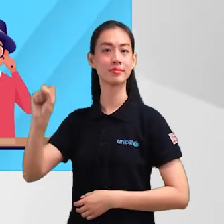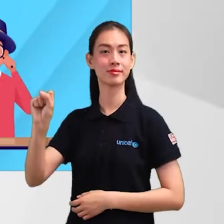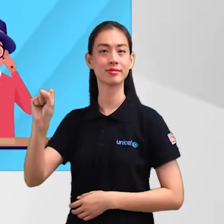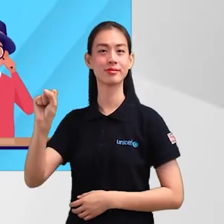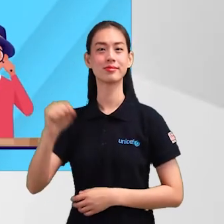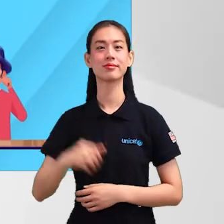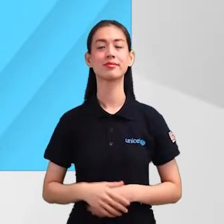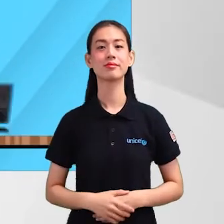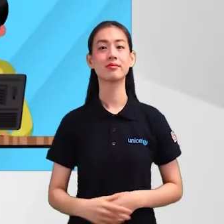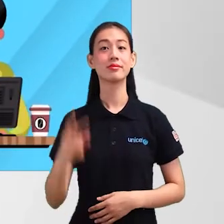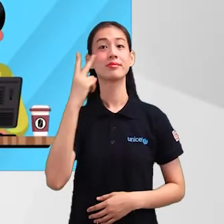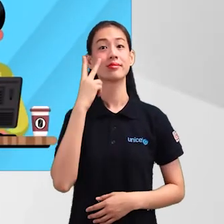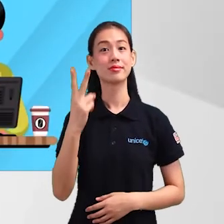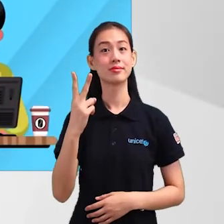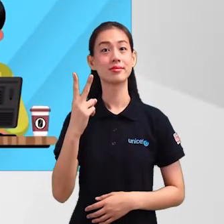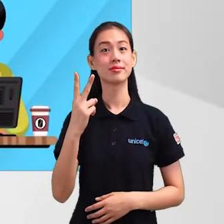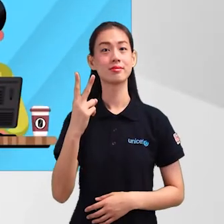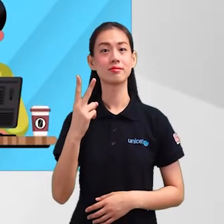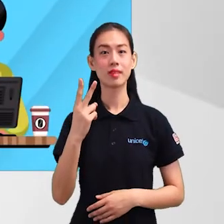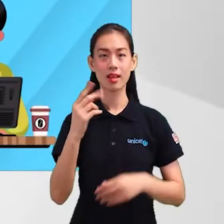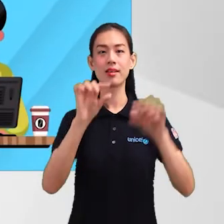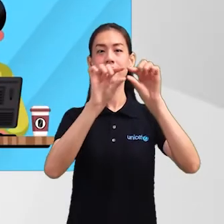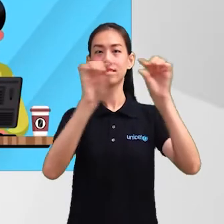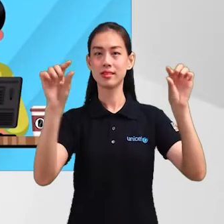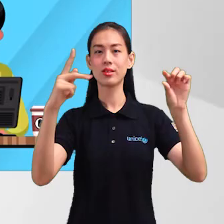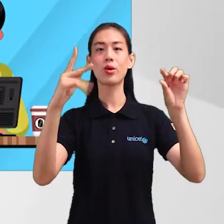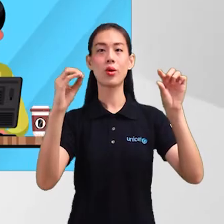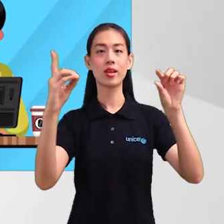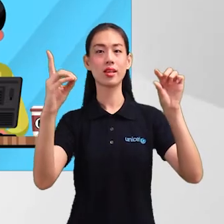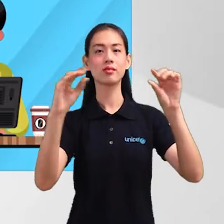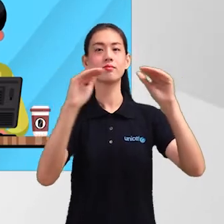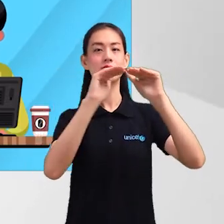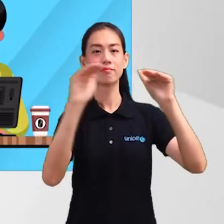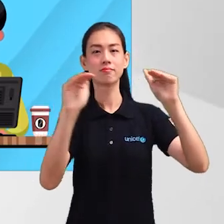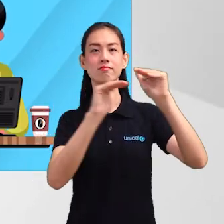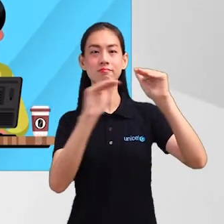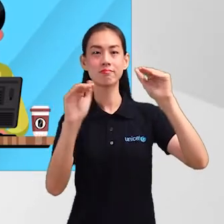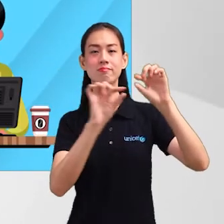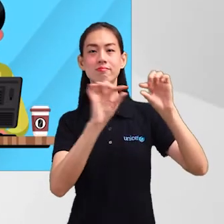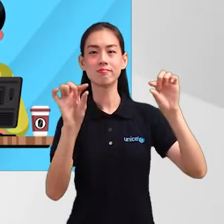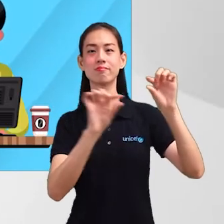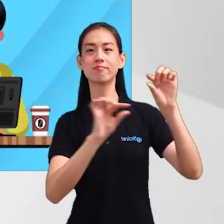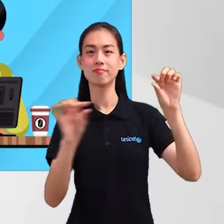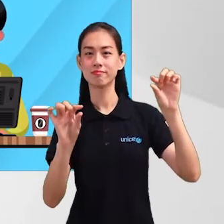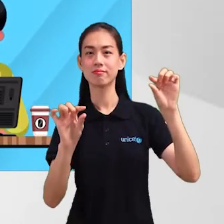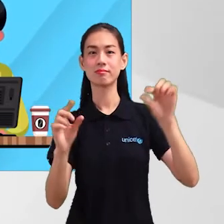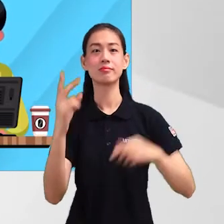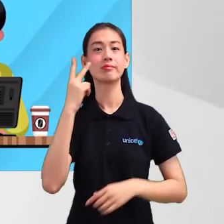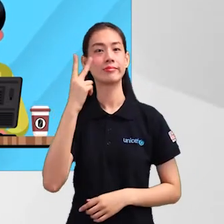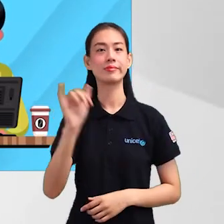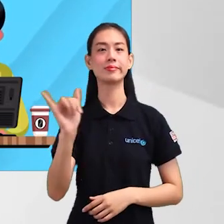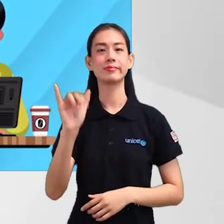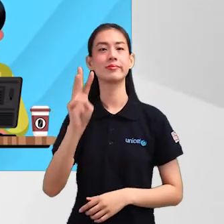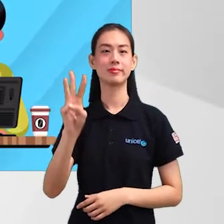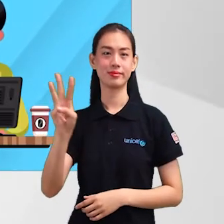pilih View Page Source, anda akan nampak ini. Ini adalah barisan kod demi barisan kod yang membina